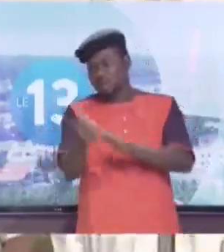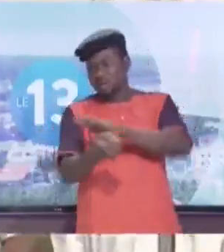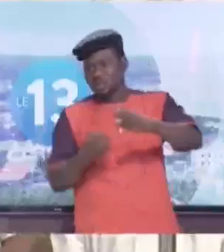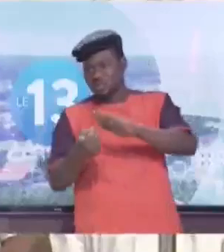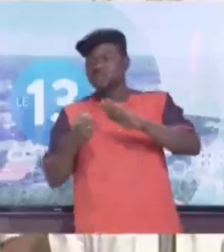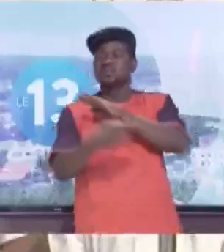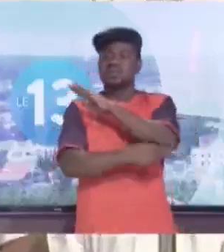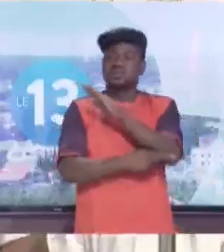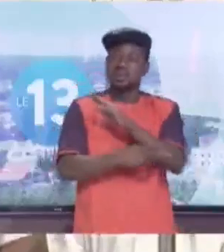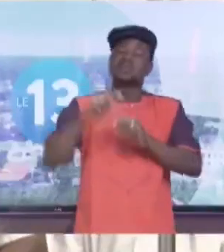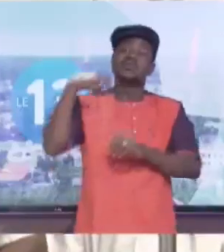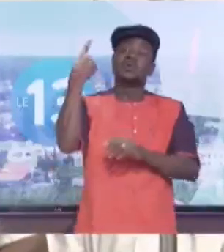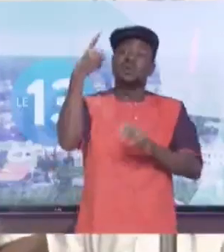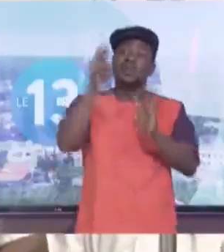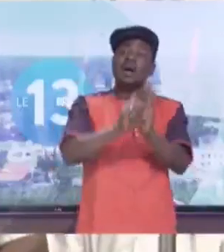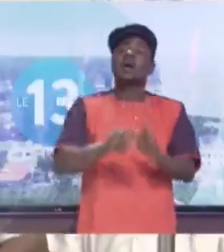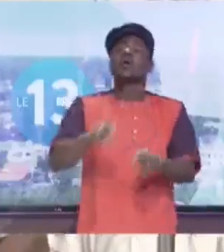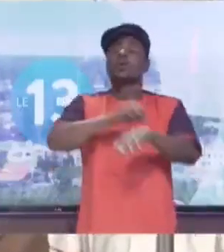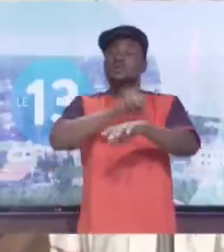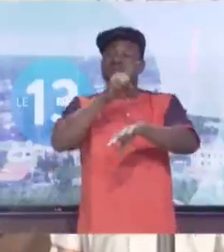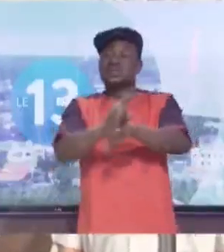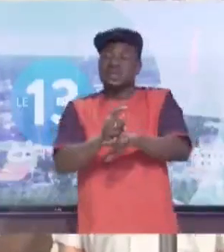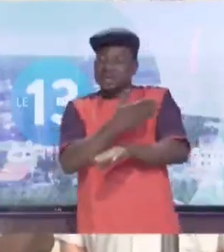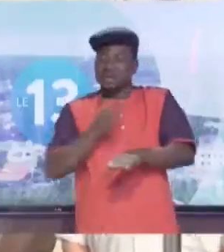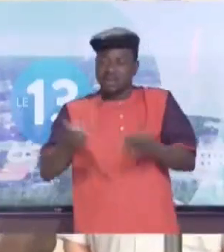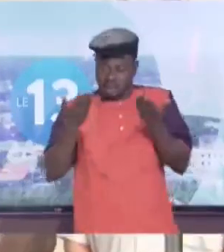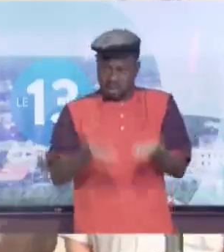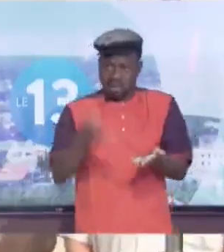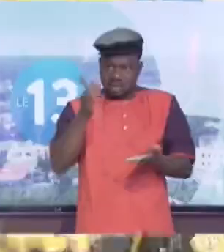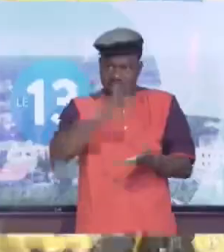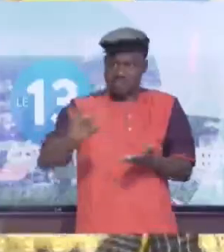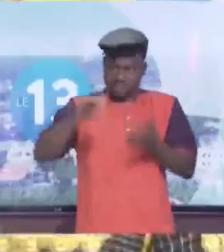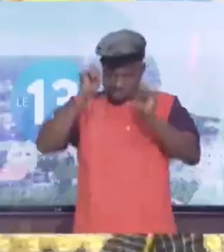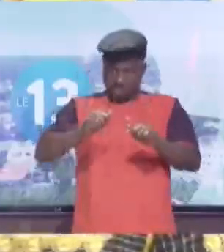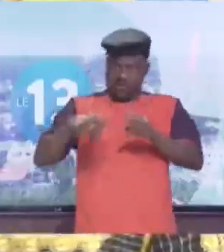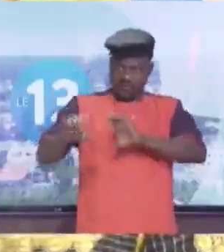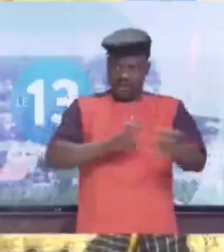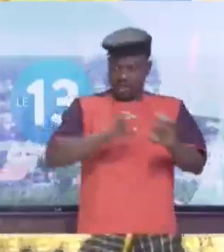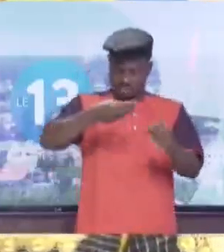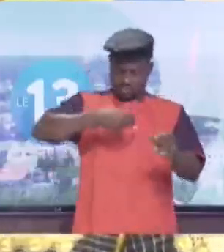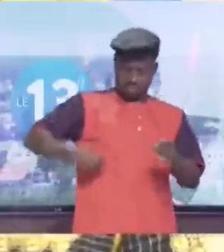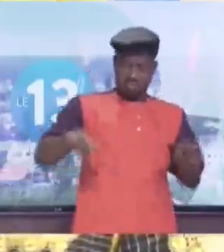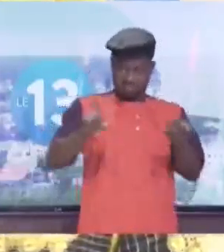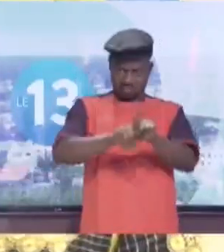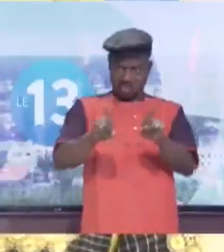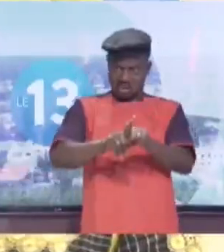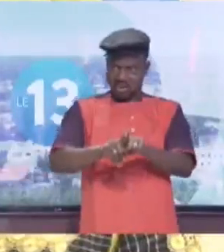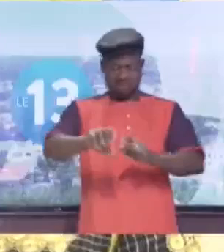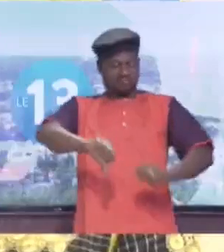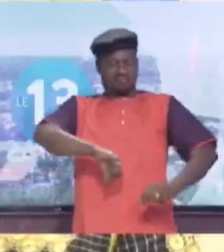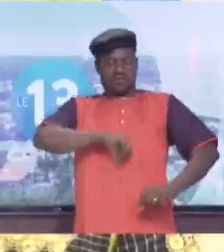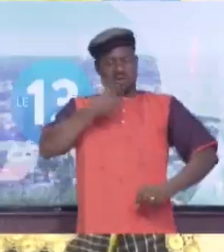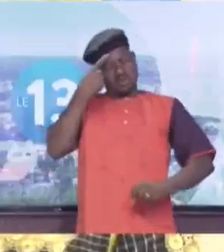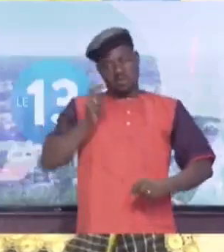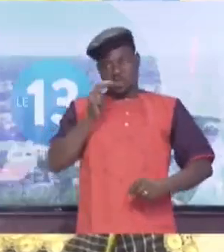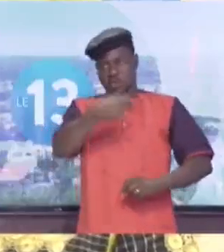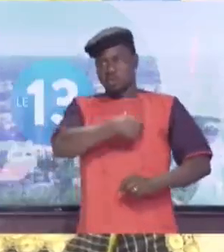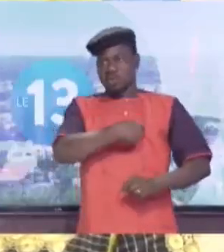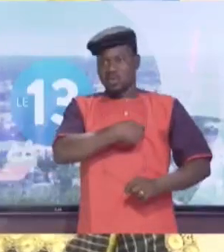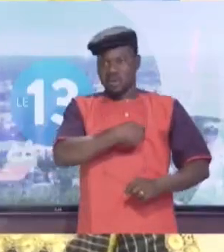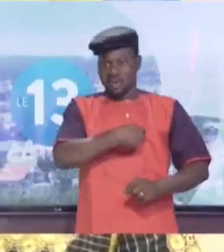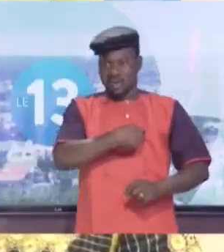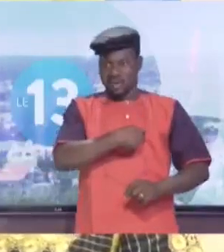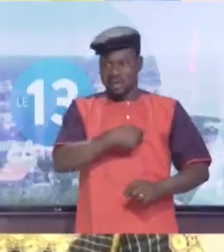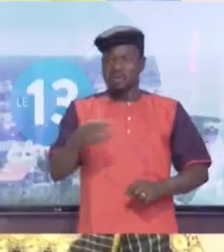Faso que l'on peut réaliser de telles opérations. C'est là une fierté. Et nous avons même vu une opération qu'ils viennent de